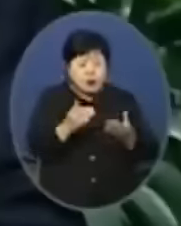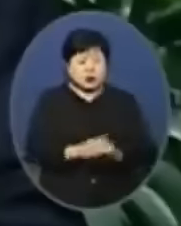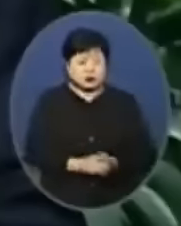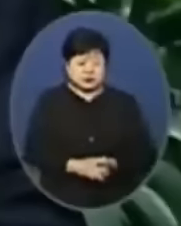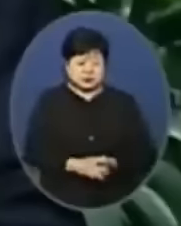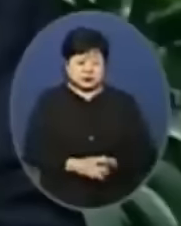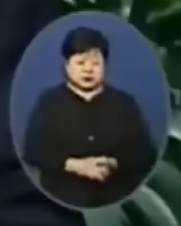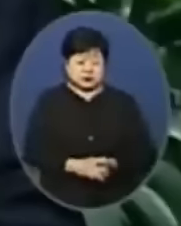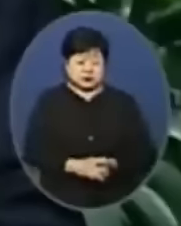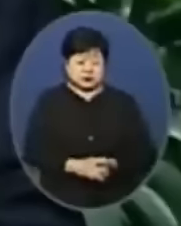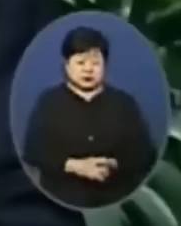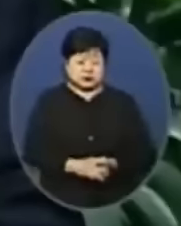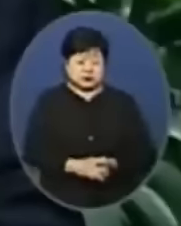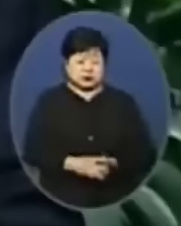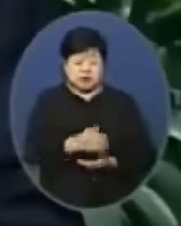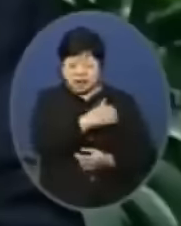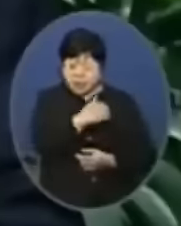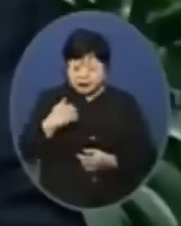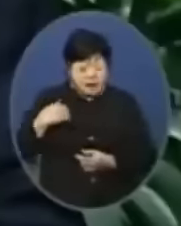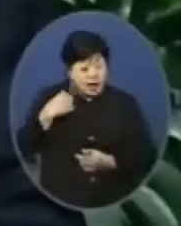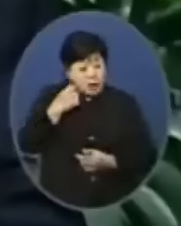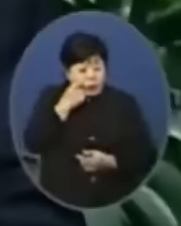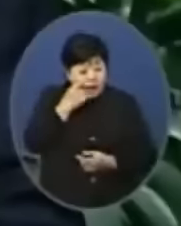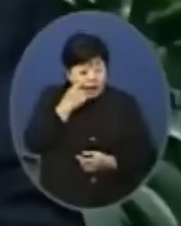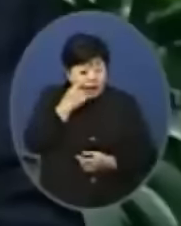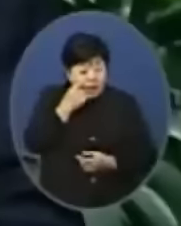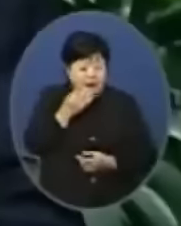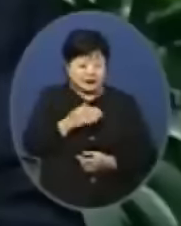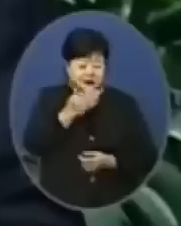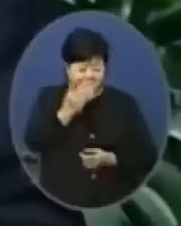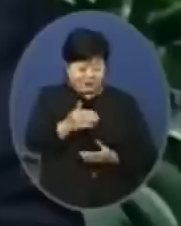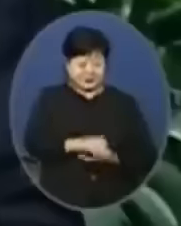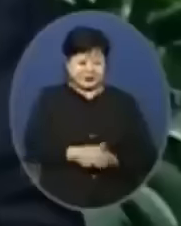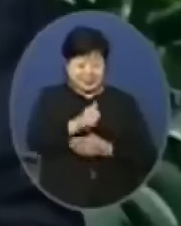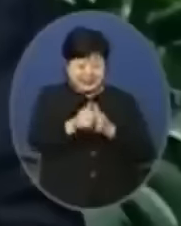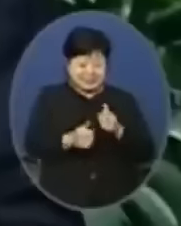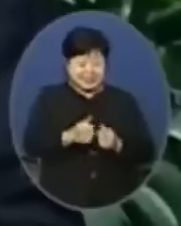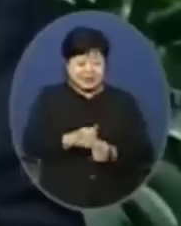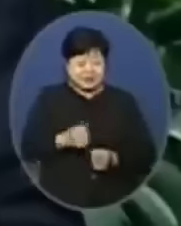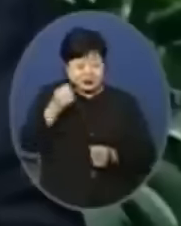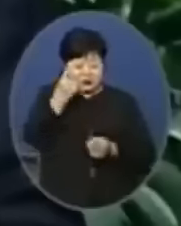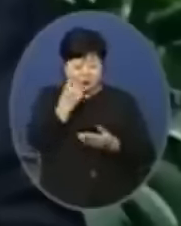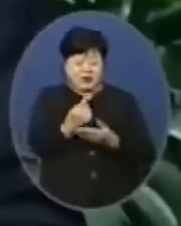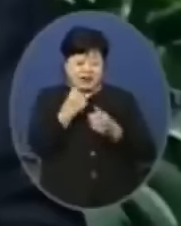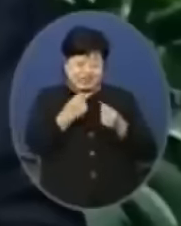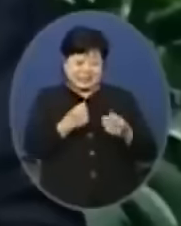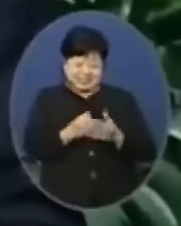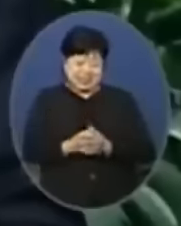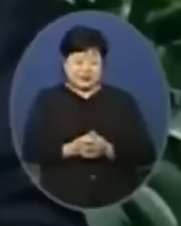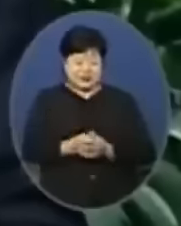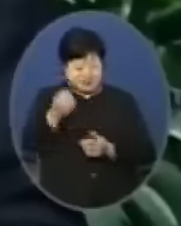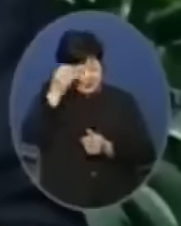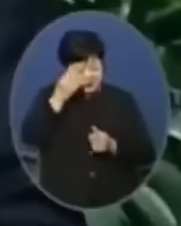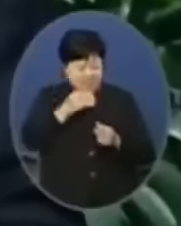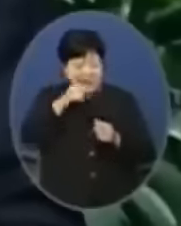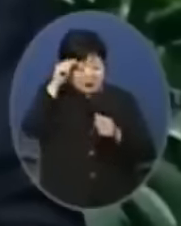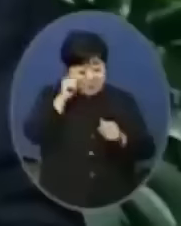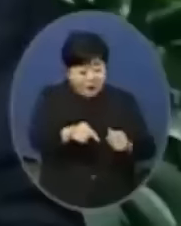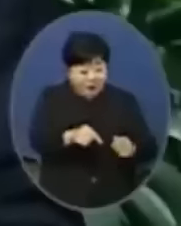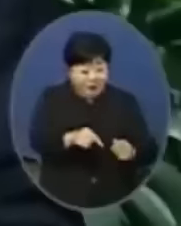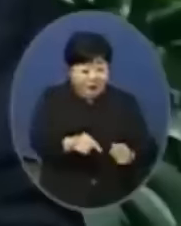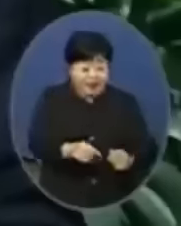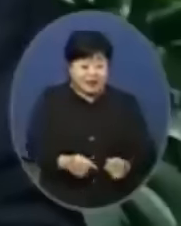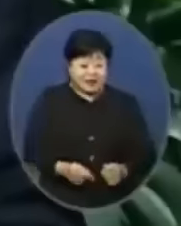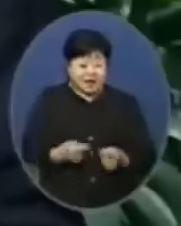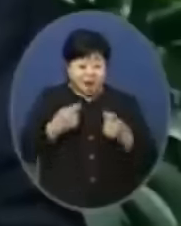어찌 이것을 감당할지 모르네요. 그러나 여러분, 하나님 성령이 와 계심으로 성령에게 명하여서